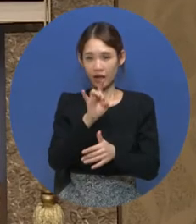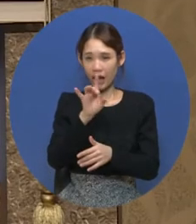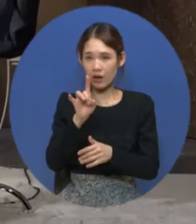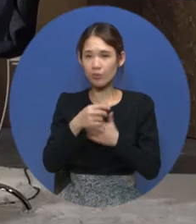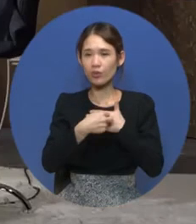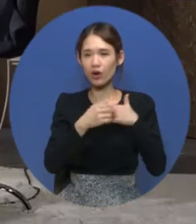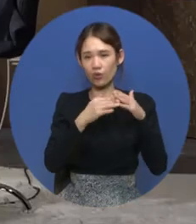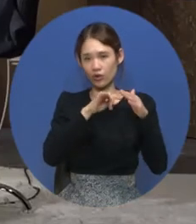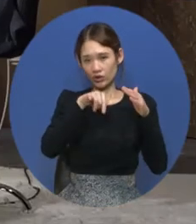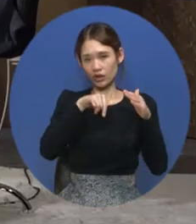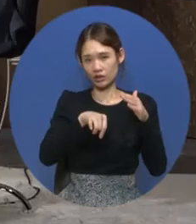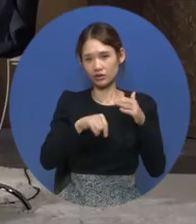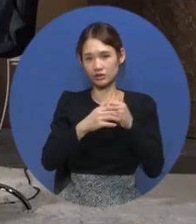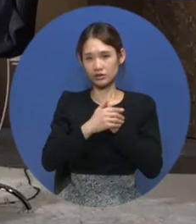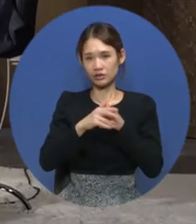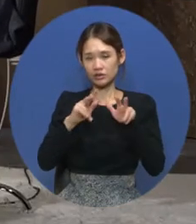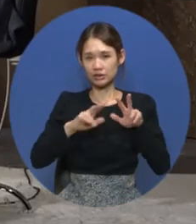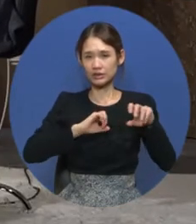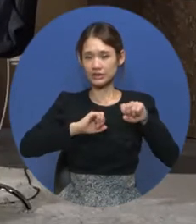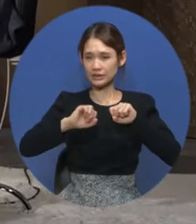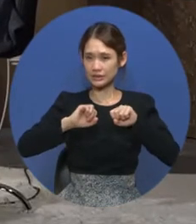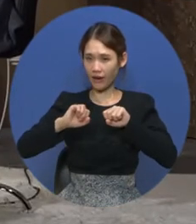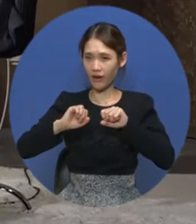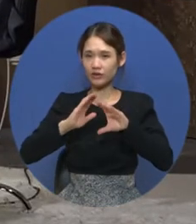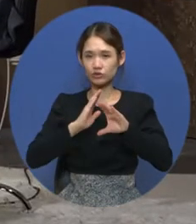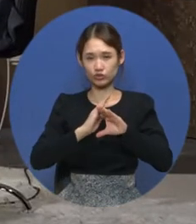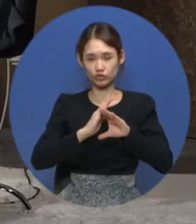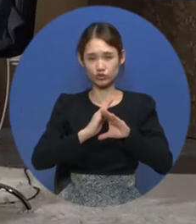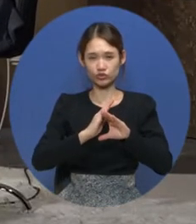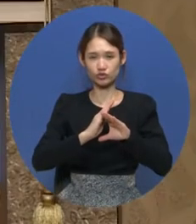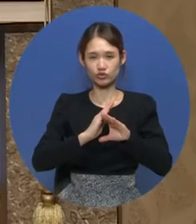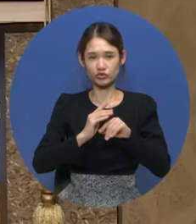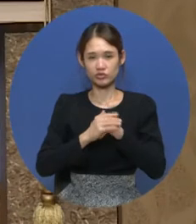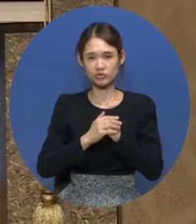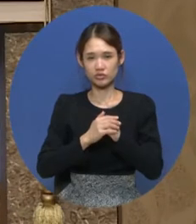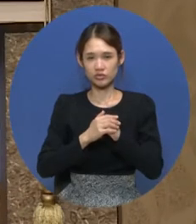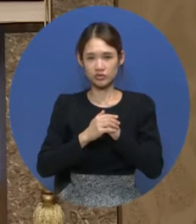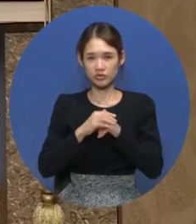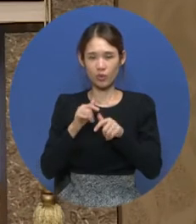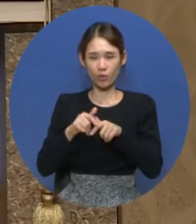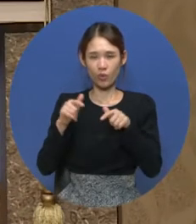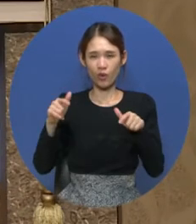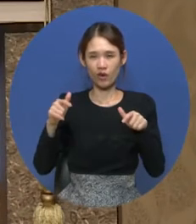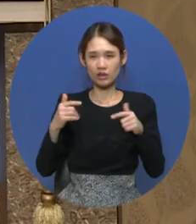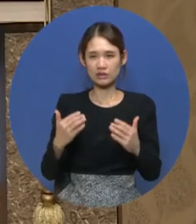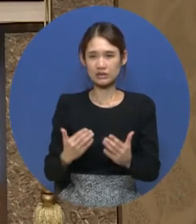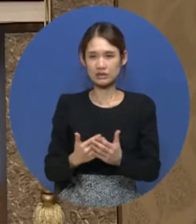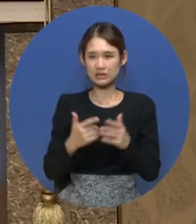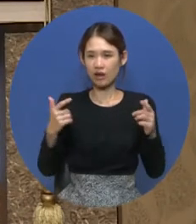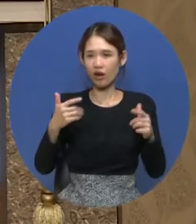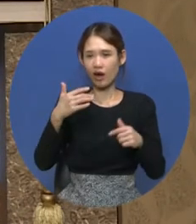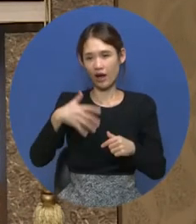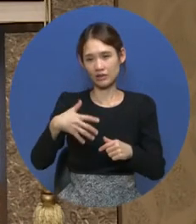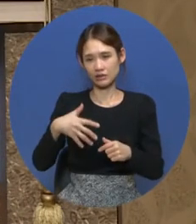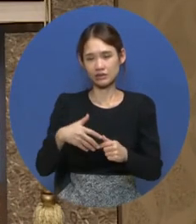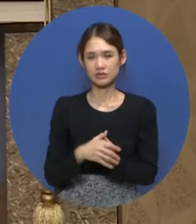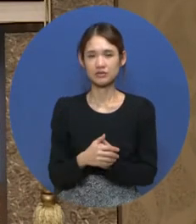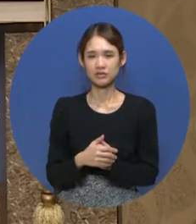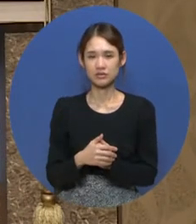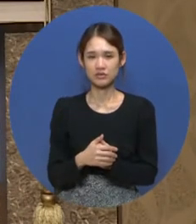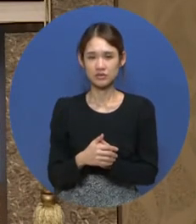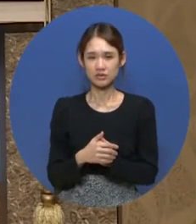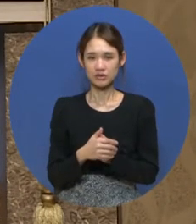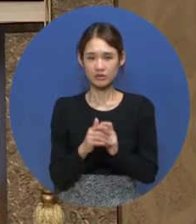이제 그러한 것을 이제 지금 시행을 학원이 있는데 아직도 많이 확산이 안 돼 있어요 그래서